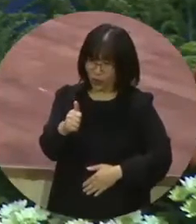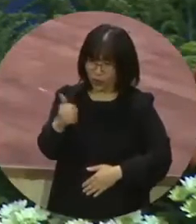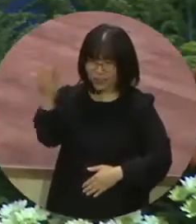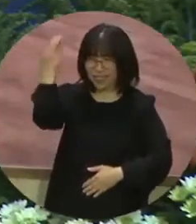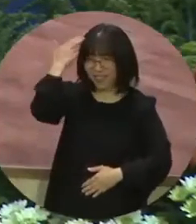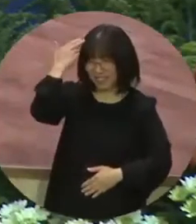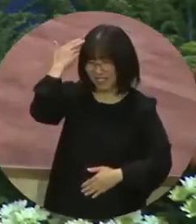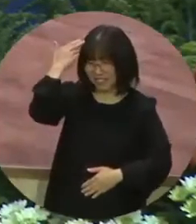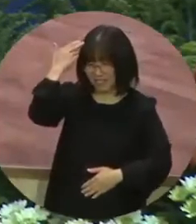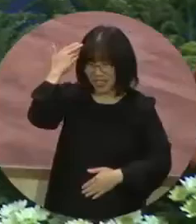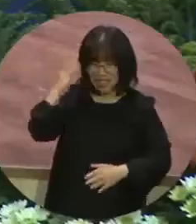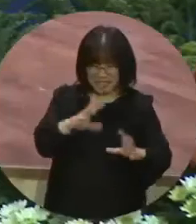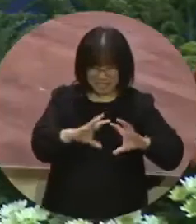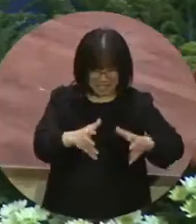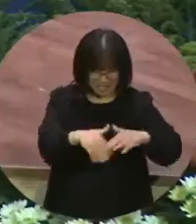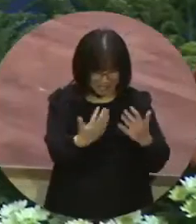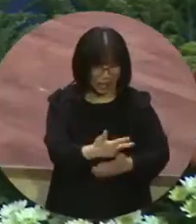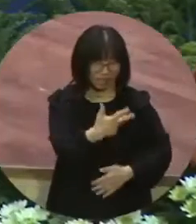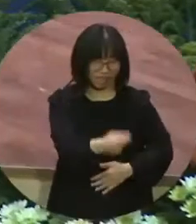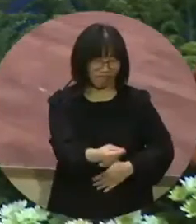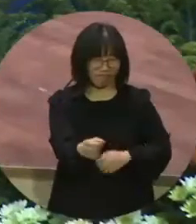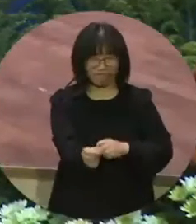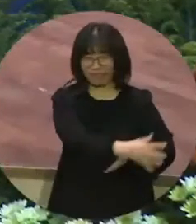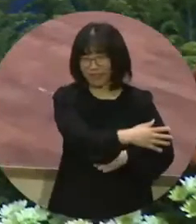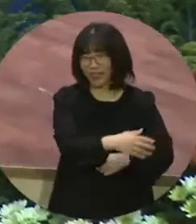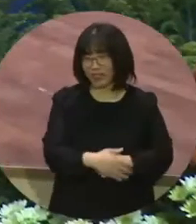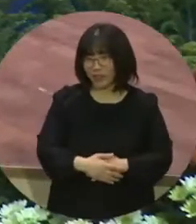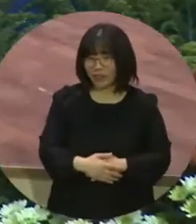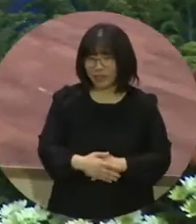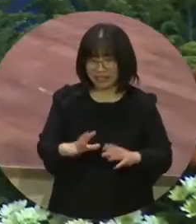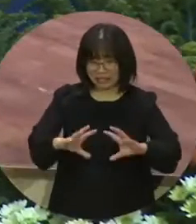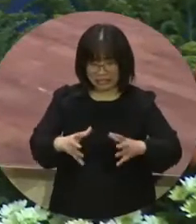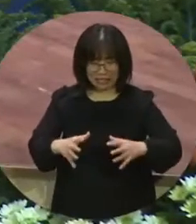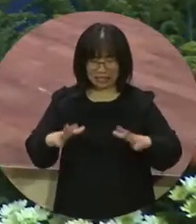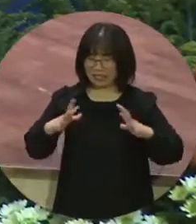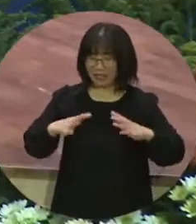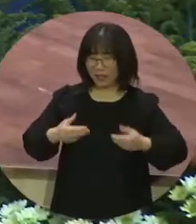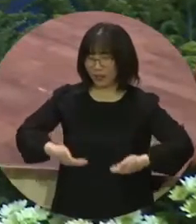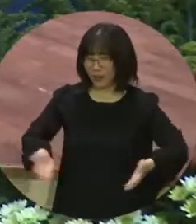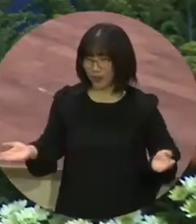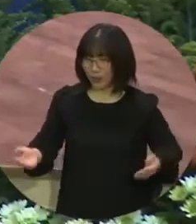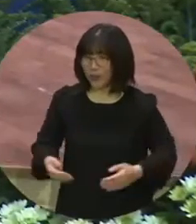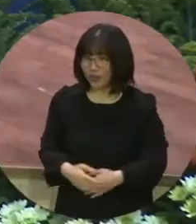지식이요. 세상 거 다 배설물이야. 뭐 세상 것까지 자랑할 게 뭐가 있어요.